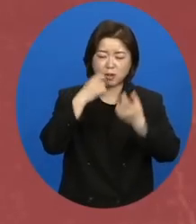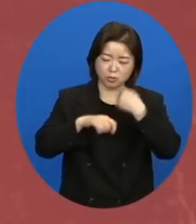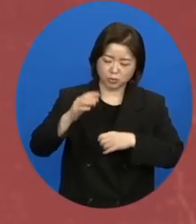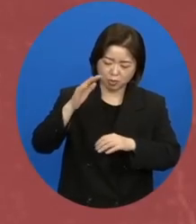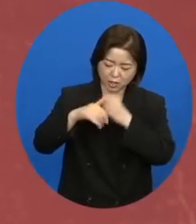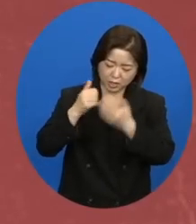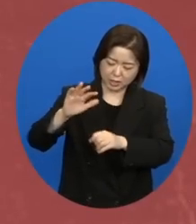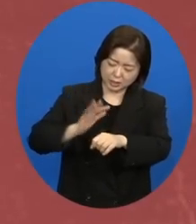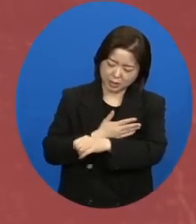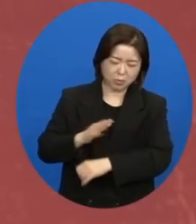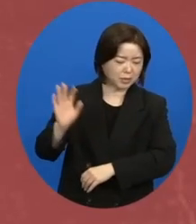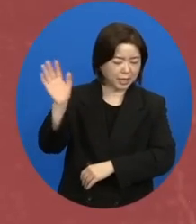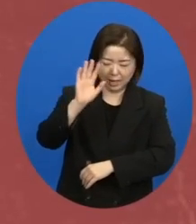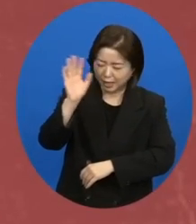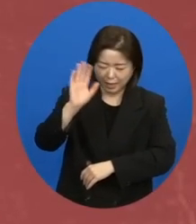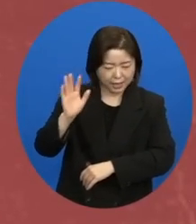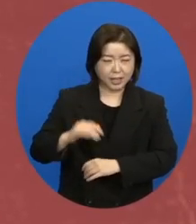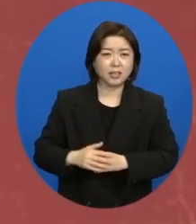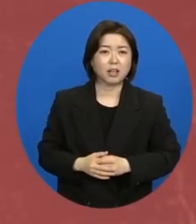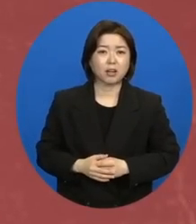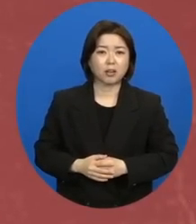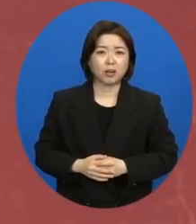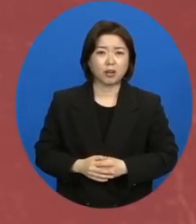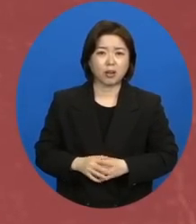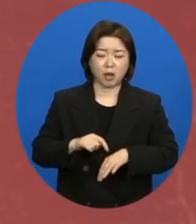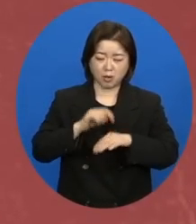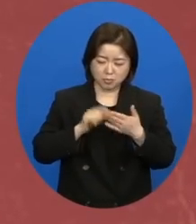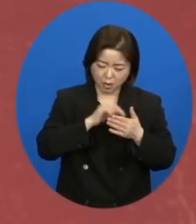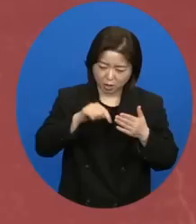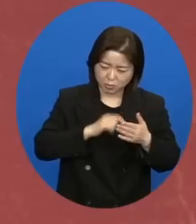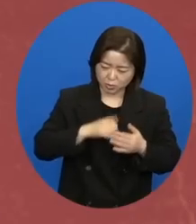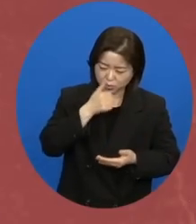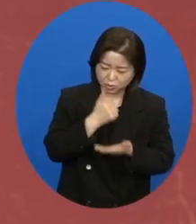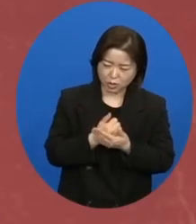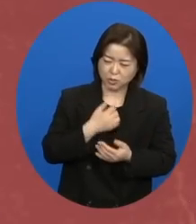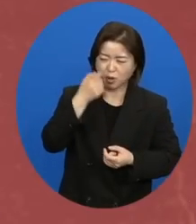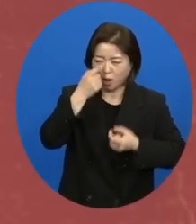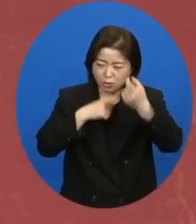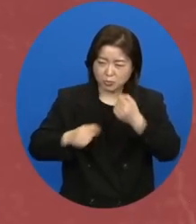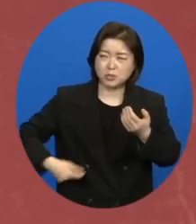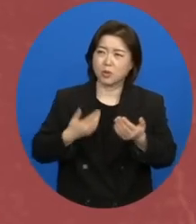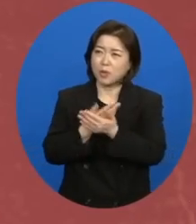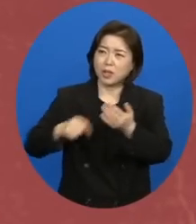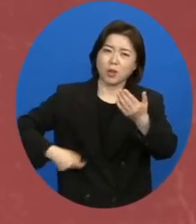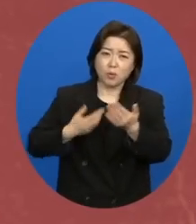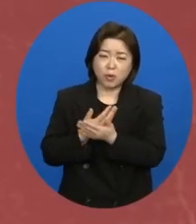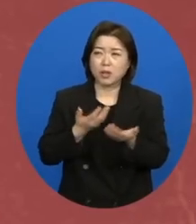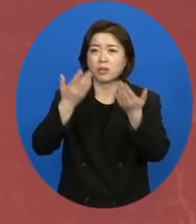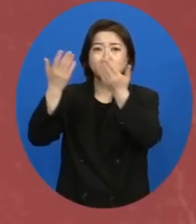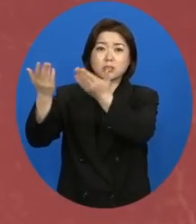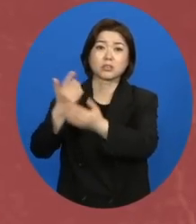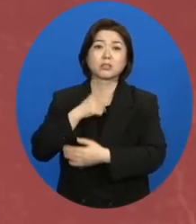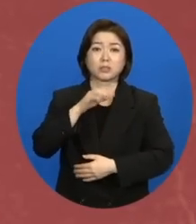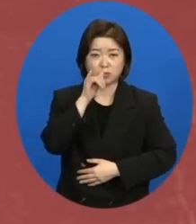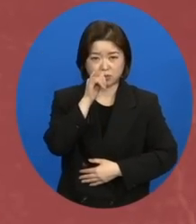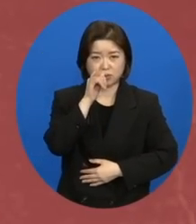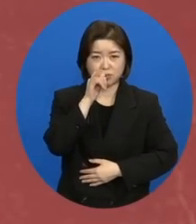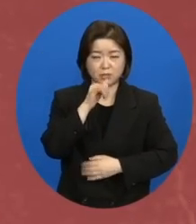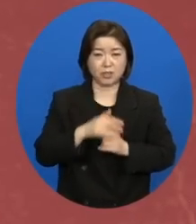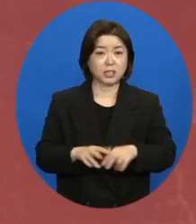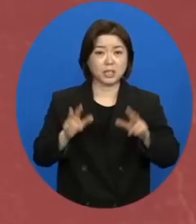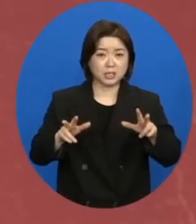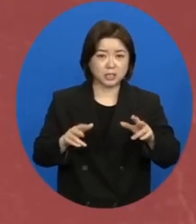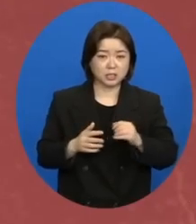잘못했다고 다시는 안 하겠다고 마음의 죄까지도 막 울면서 회개하고 울면서 회개하고 그랬잖아요.